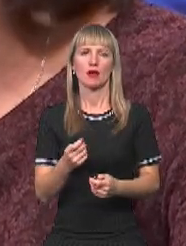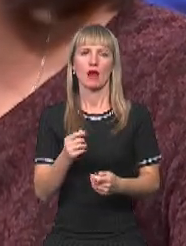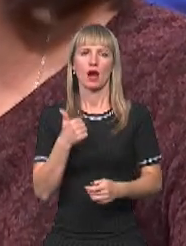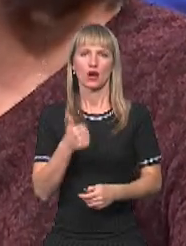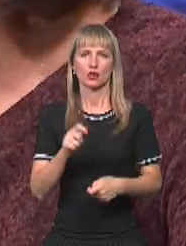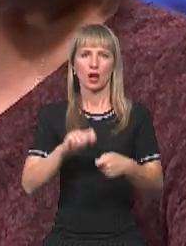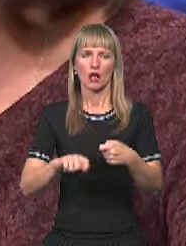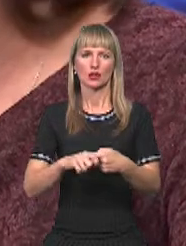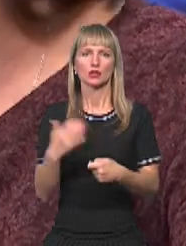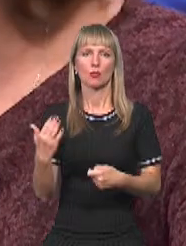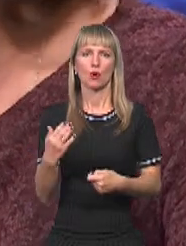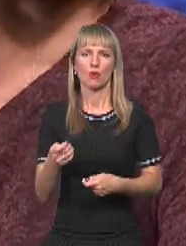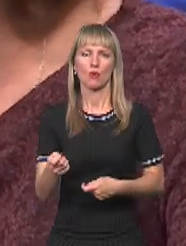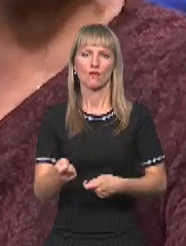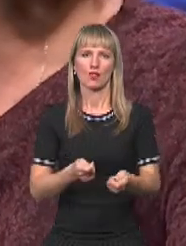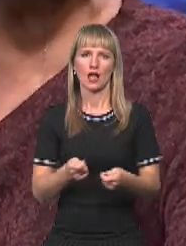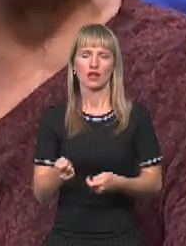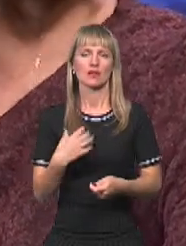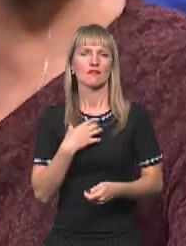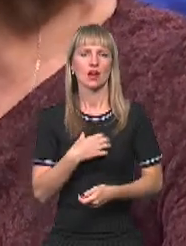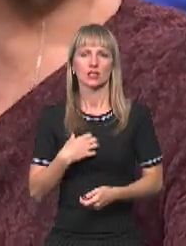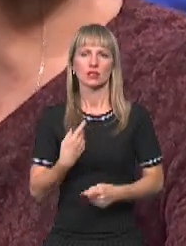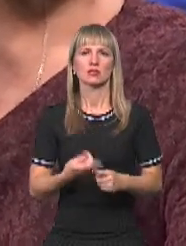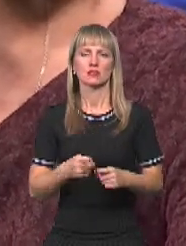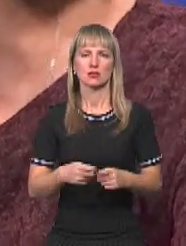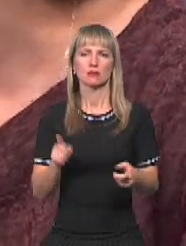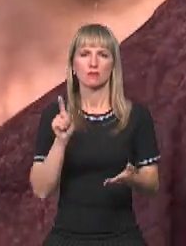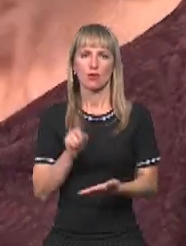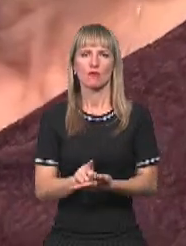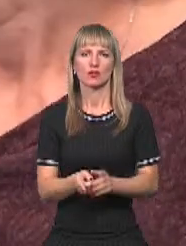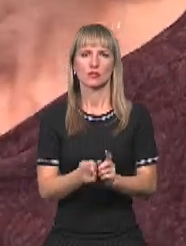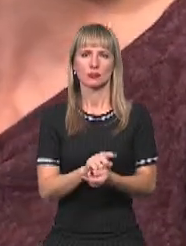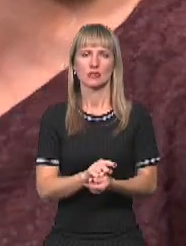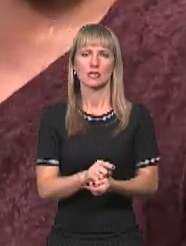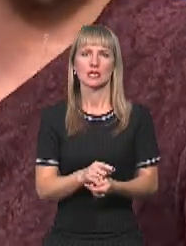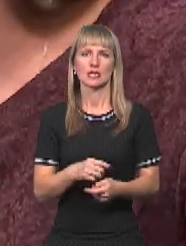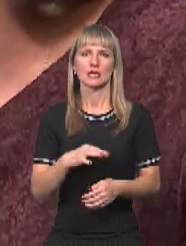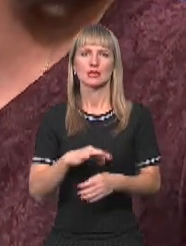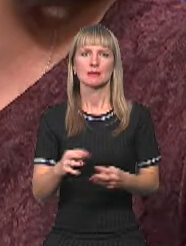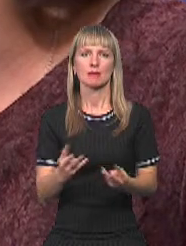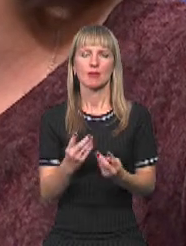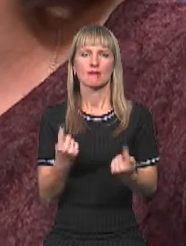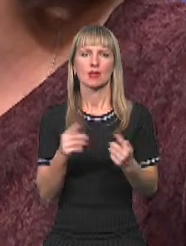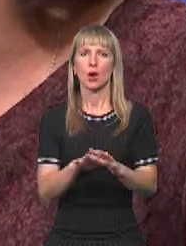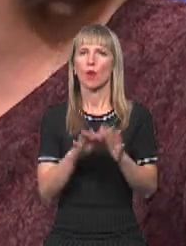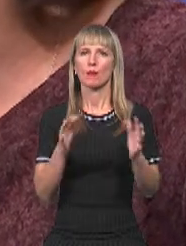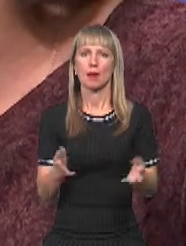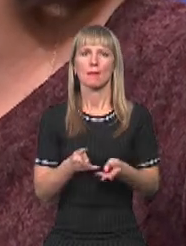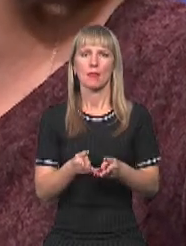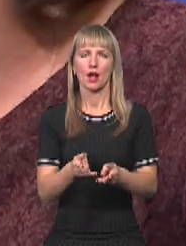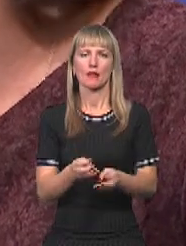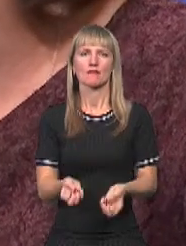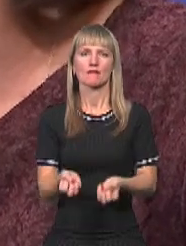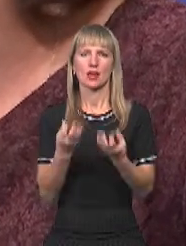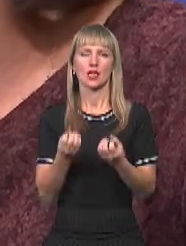довкілля з боку органів влади. Бо це теж кліматичні зміни, це теж вплив на кліматичні зміни. Спалювання цих величезних об'ємів палива, воно